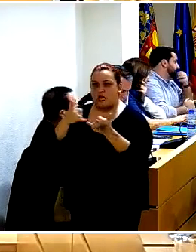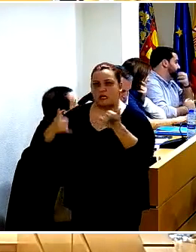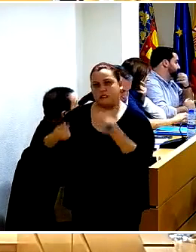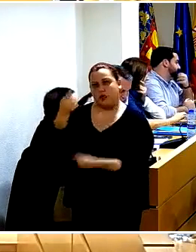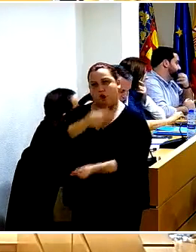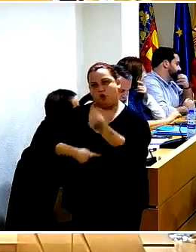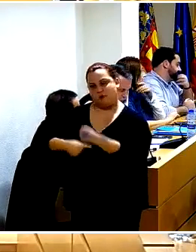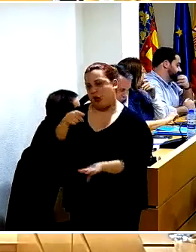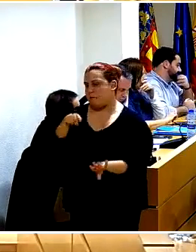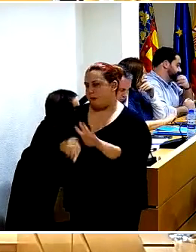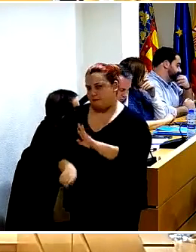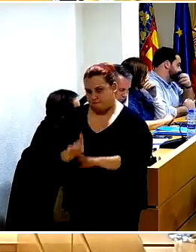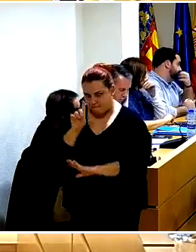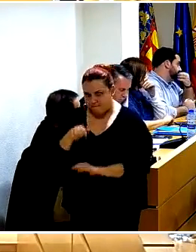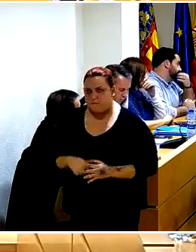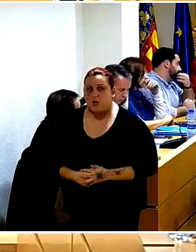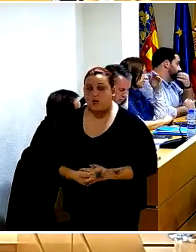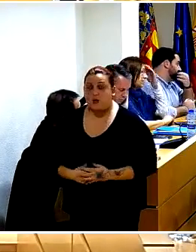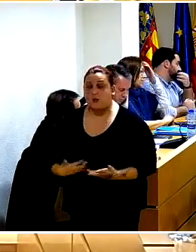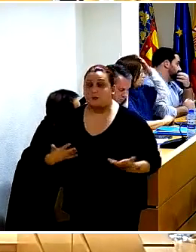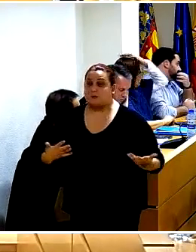molt profunda. Jo crec que